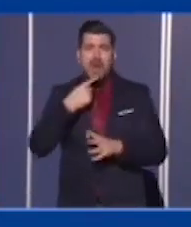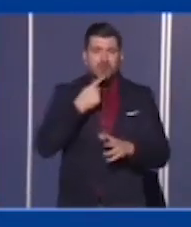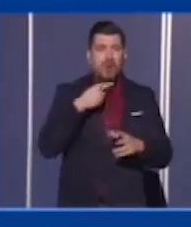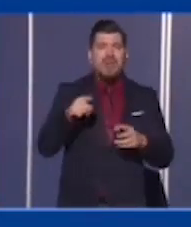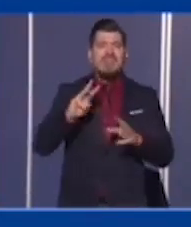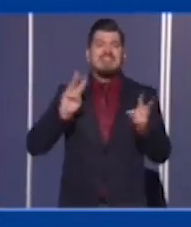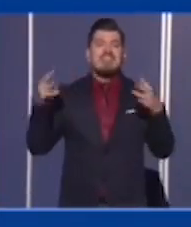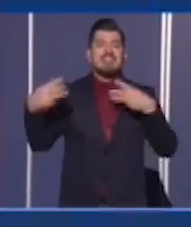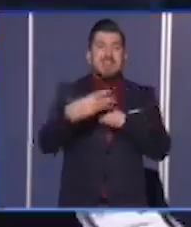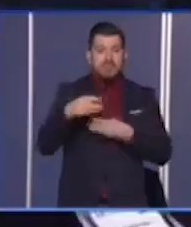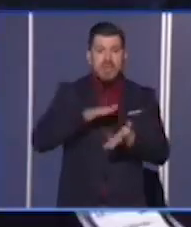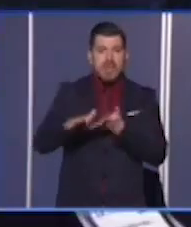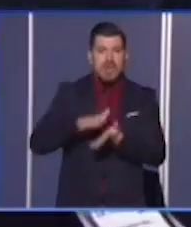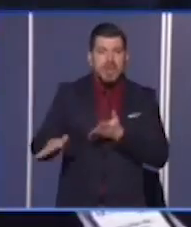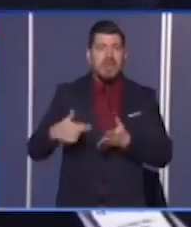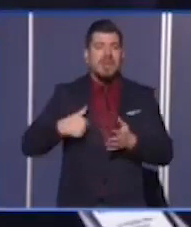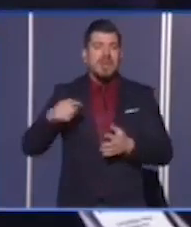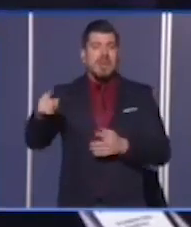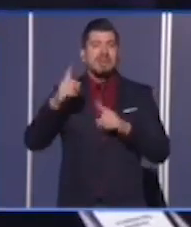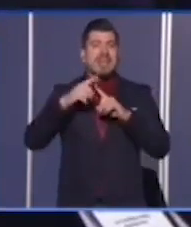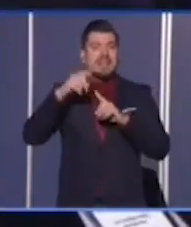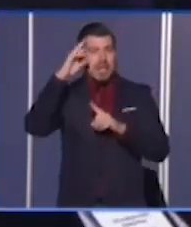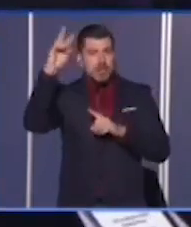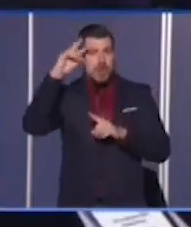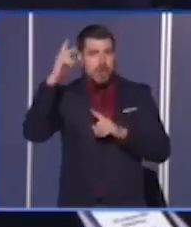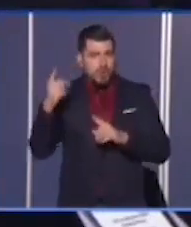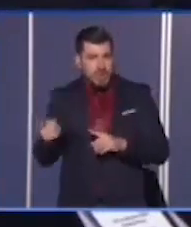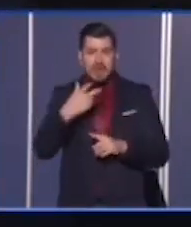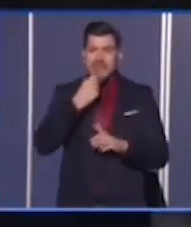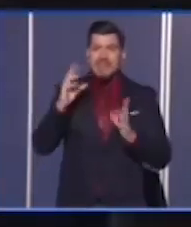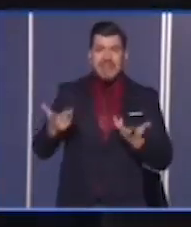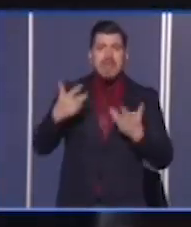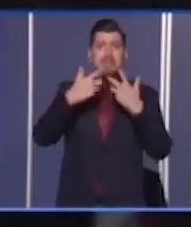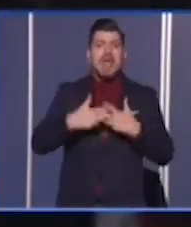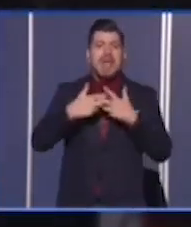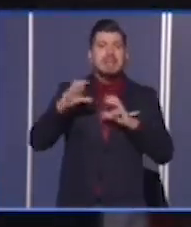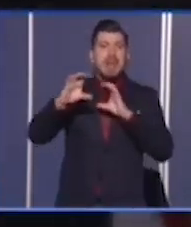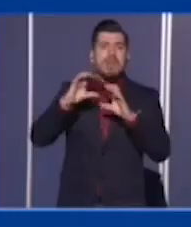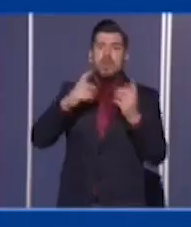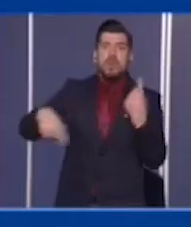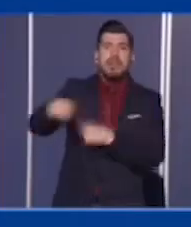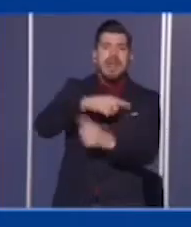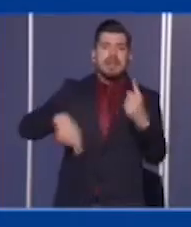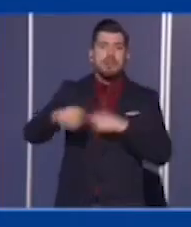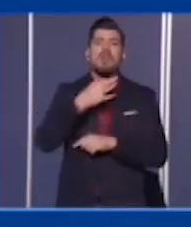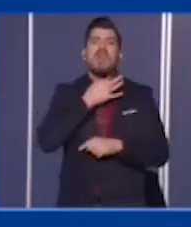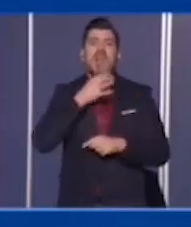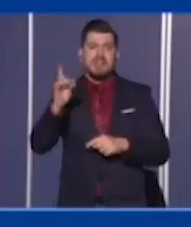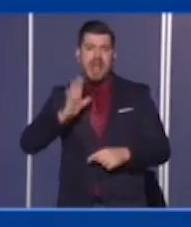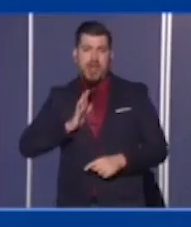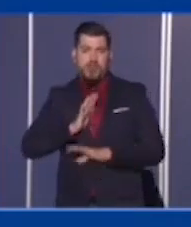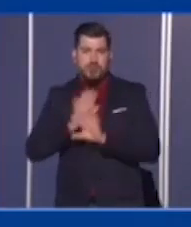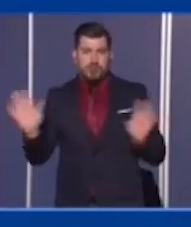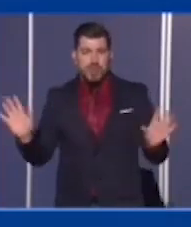ανάπτυξη τεχνητικής νοημοσύνης οδηγεί σε ένα περιβάλλον που οι μηχανές μπορούν πλέον να μιλούν μεταξύ τους, να επικοινωνούν μεταξύ τους. Και η